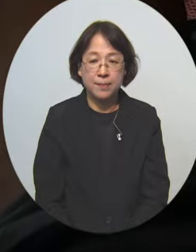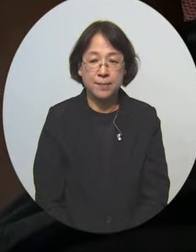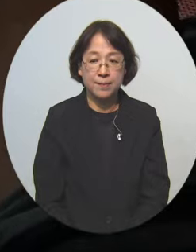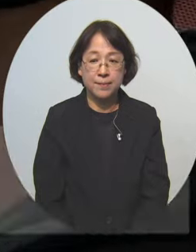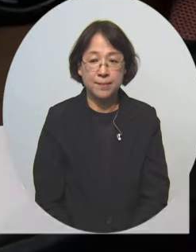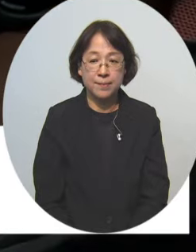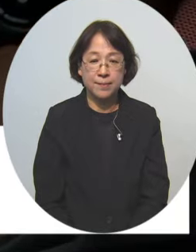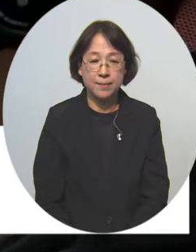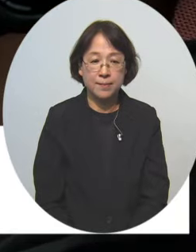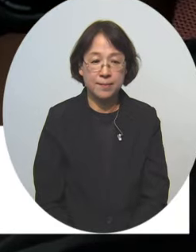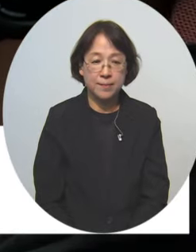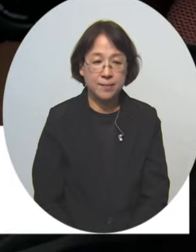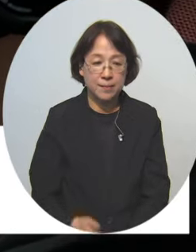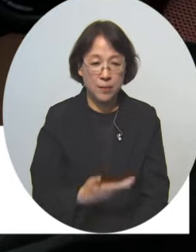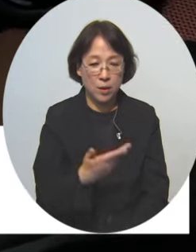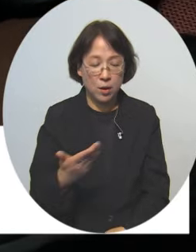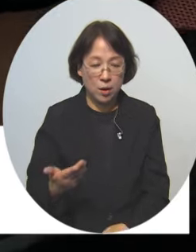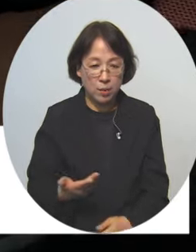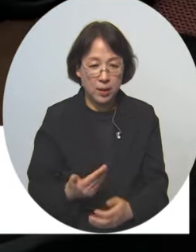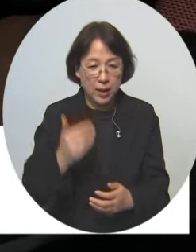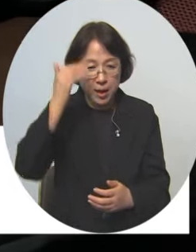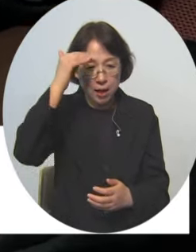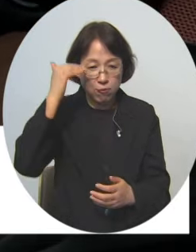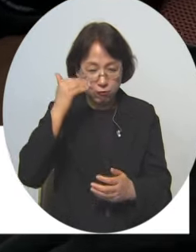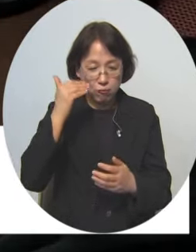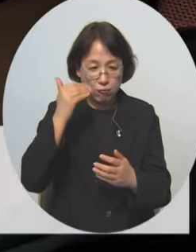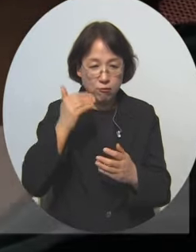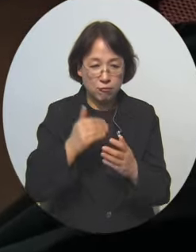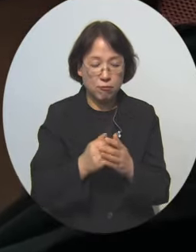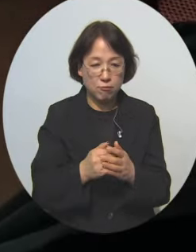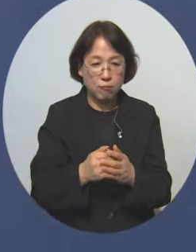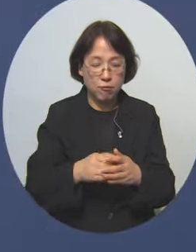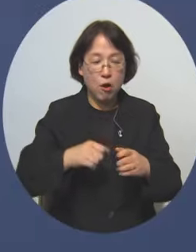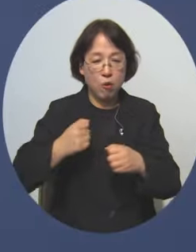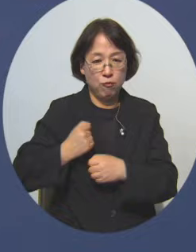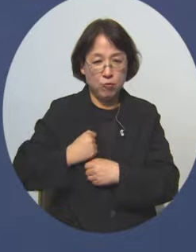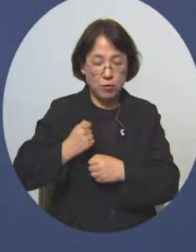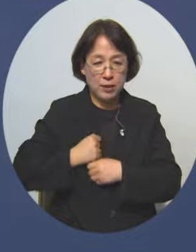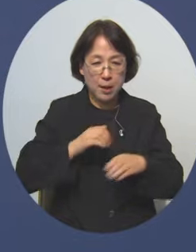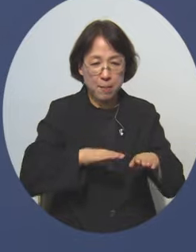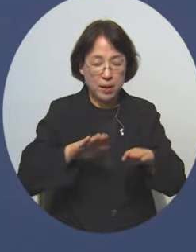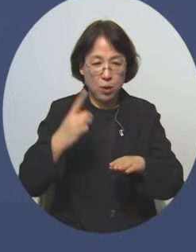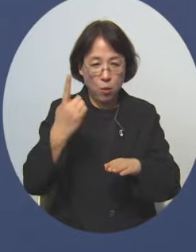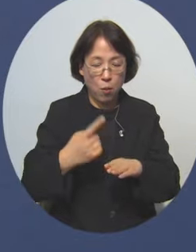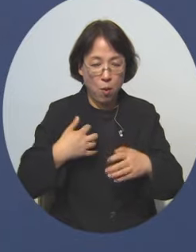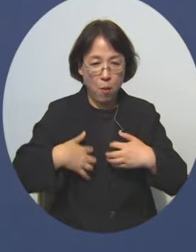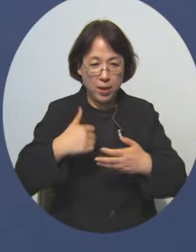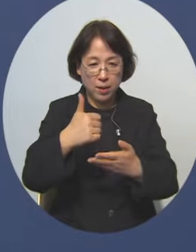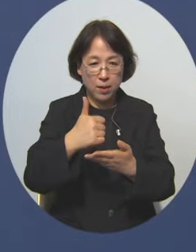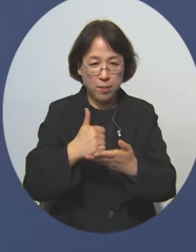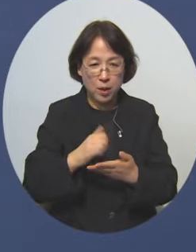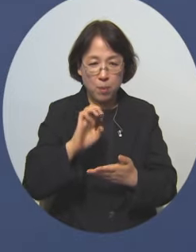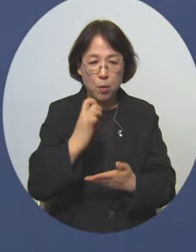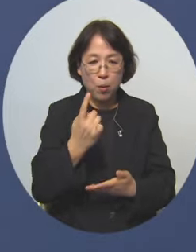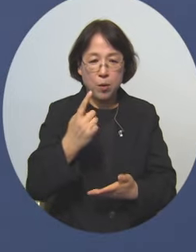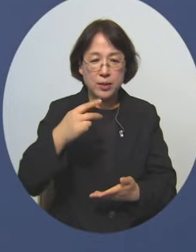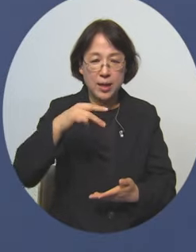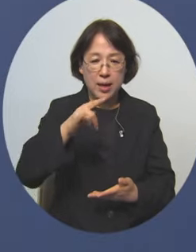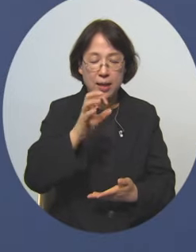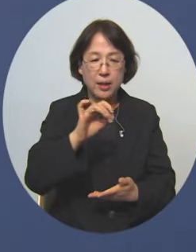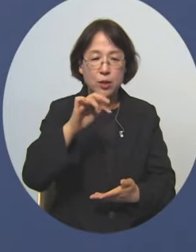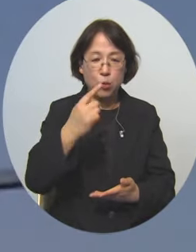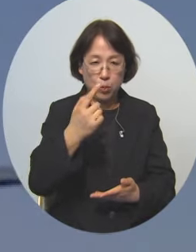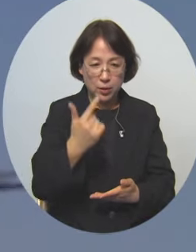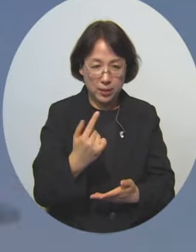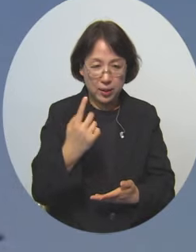PA 승무원 여러분, 대한민국 작전해역 진입을 진심으로 환영합니다. PA-DAY 포세이돈이 우리나라 작전해역에